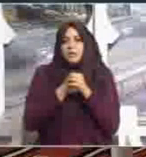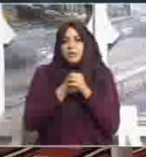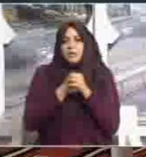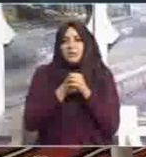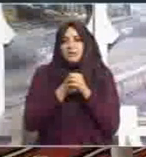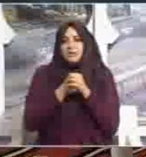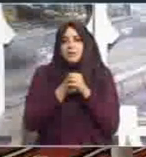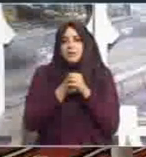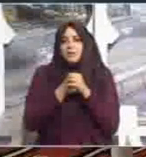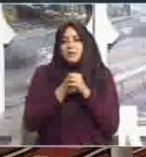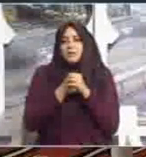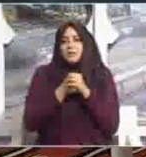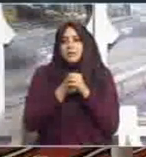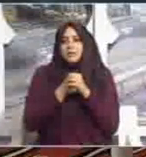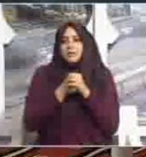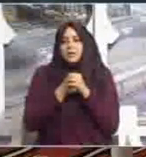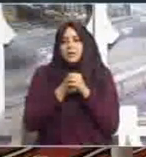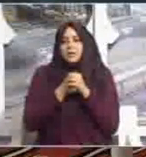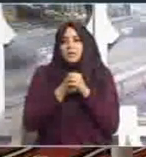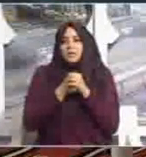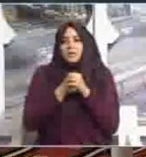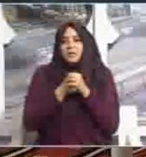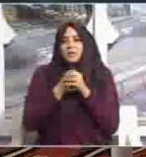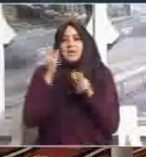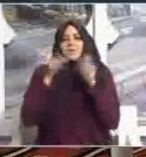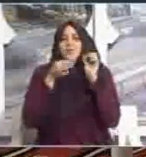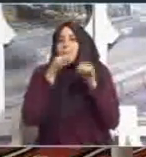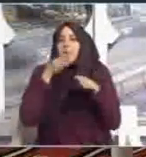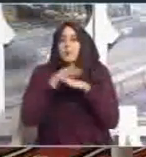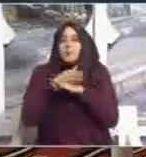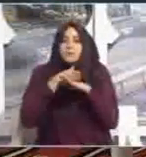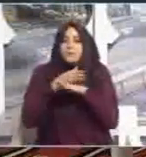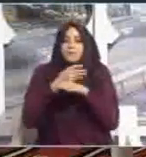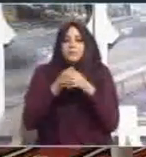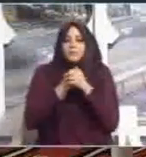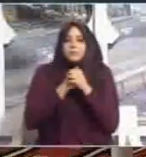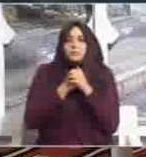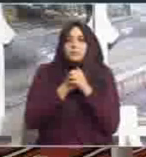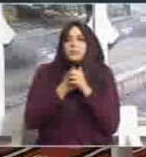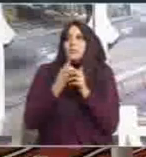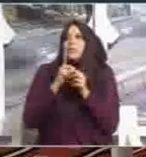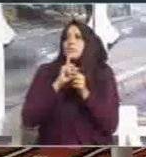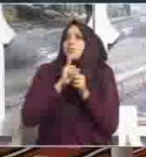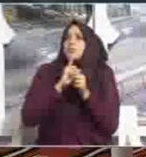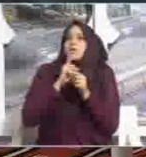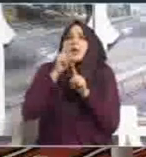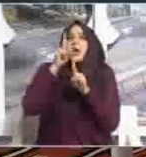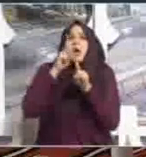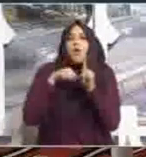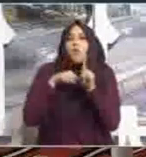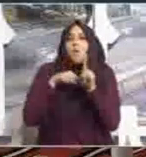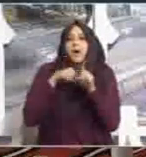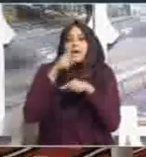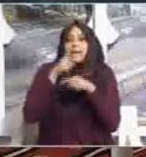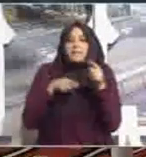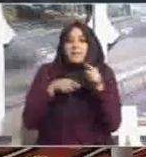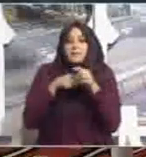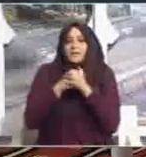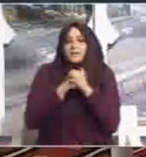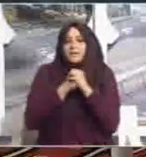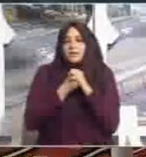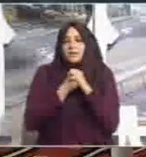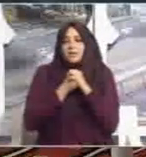الكلام تسمى هي متأثرة لحد الان هو ما عنده شهر ونص ربي